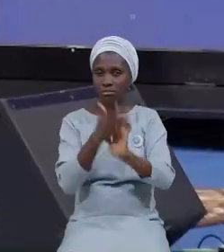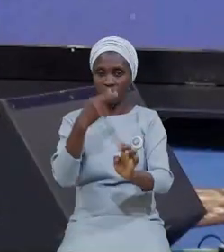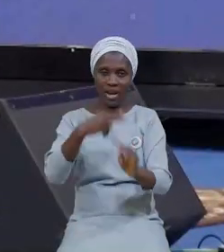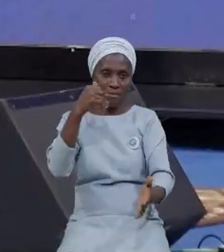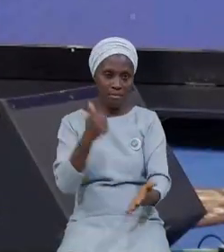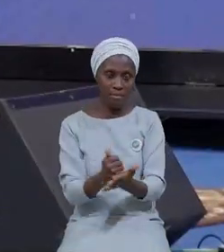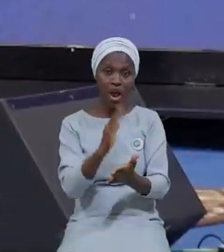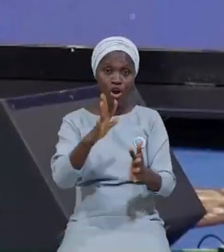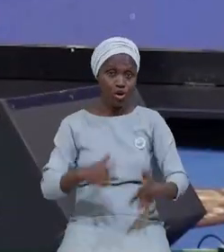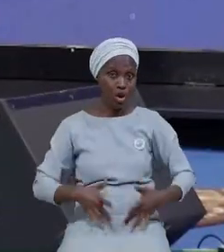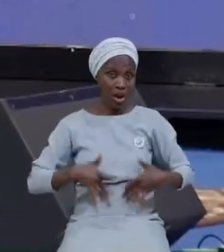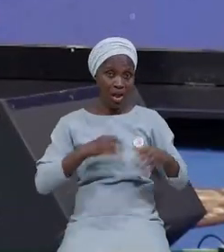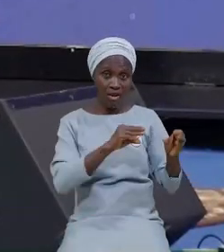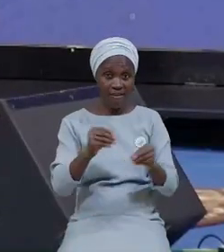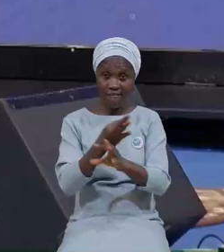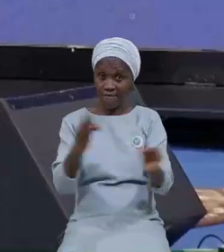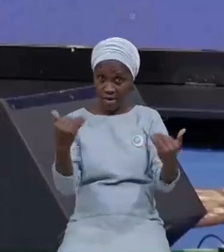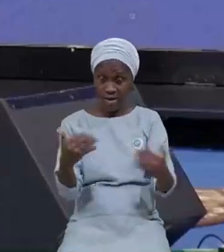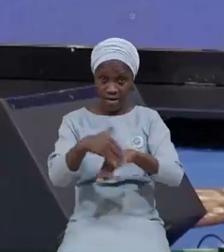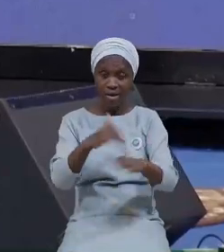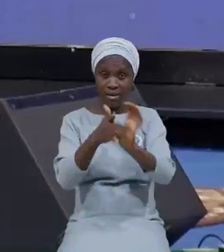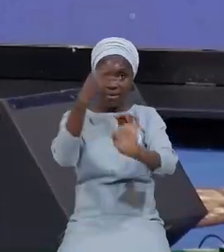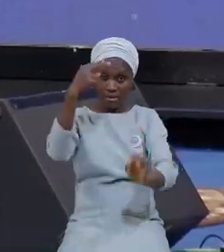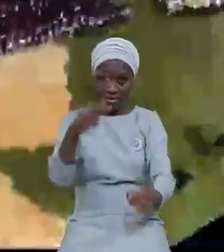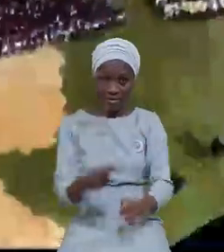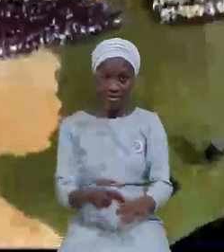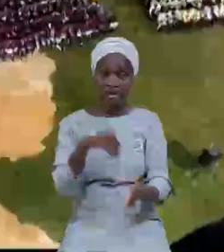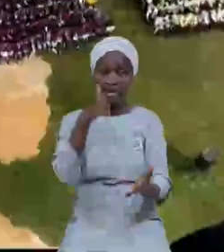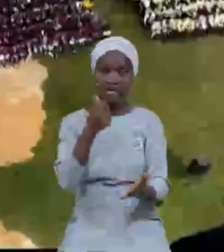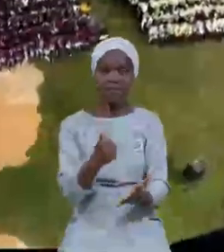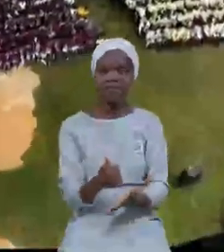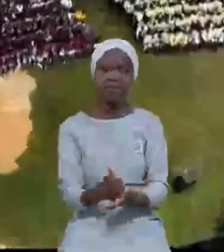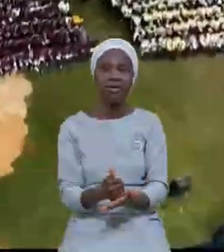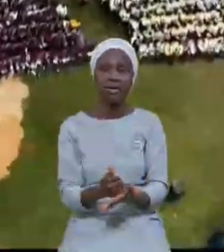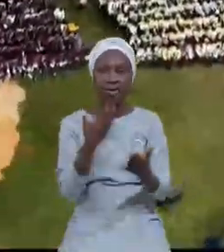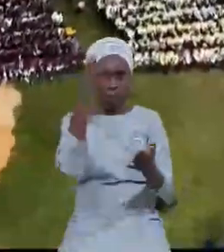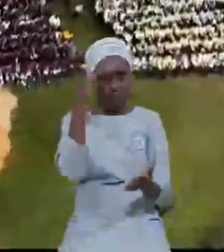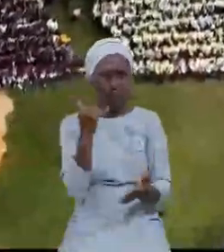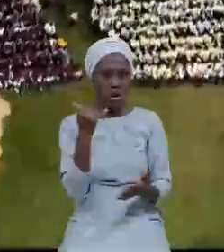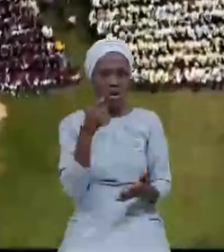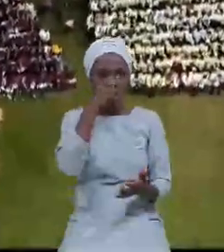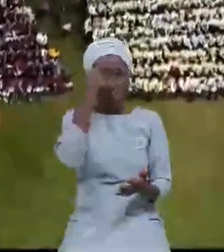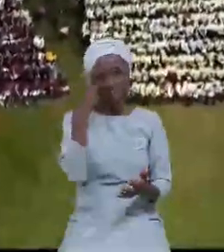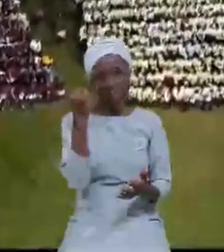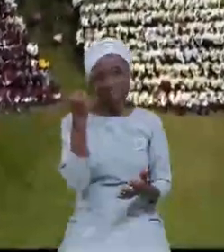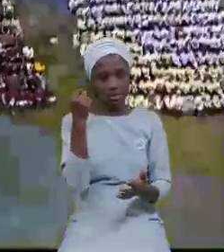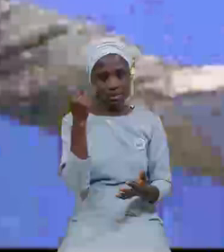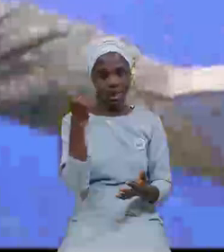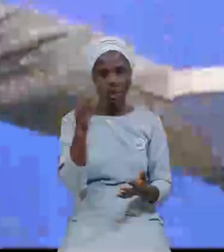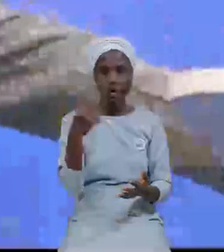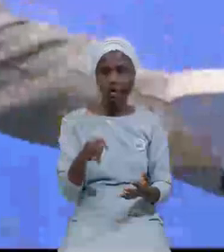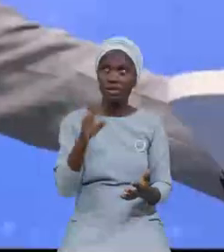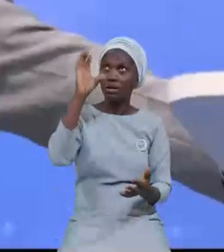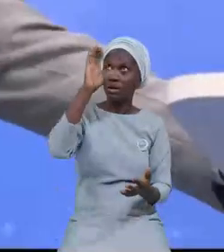brisé ta vie est affranchie ce soir au nom de Jésus pourquoi